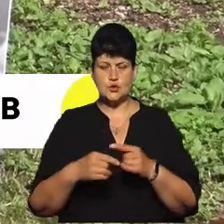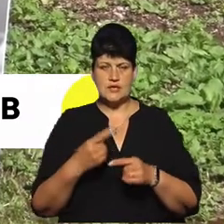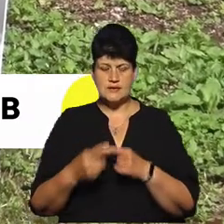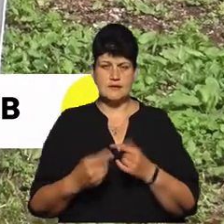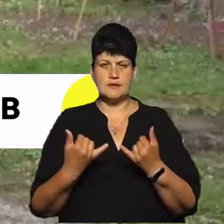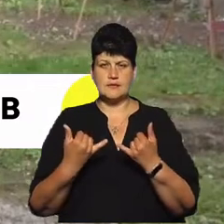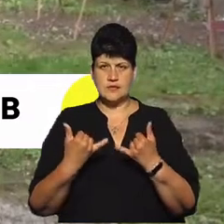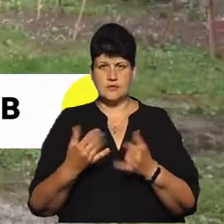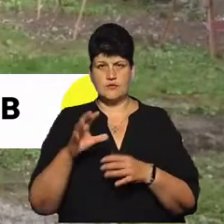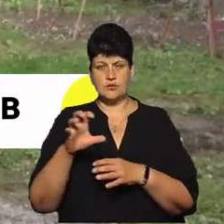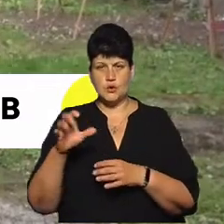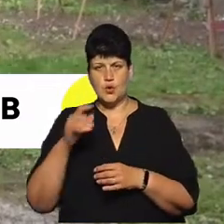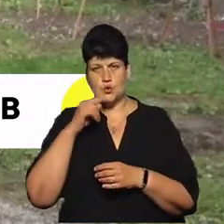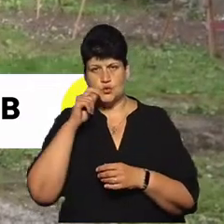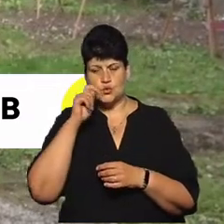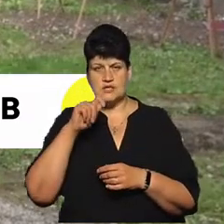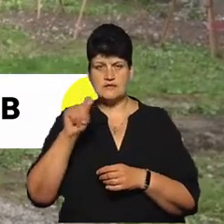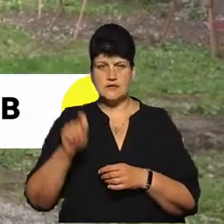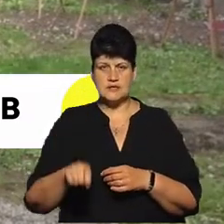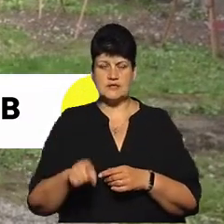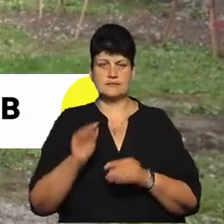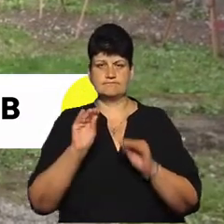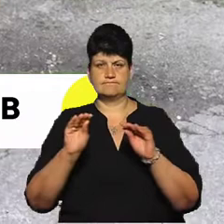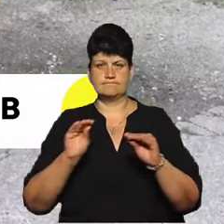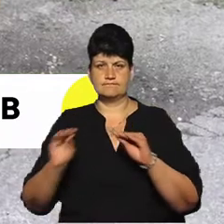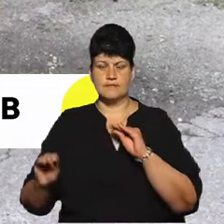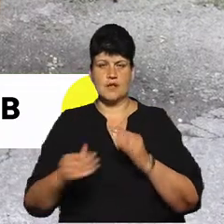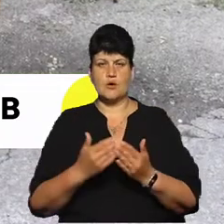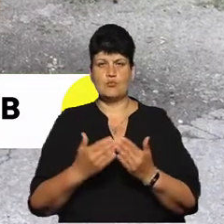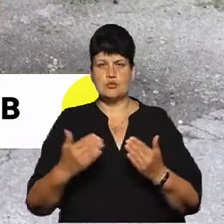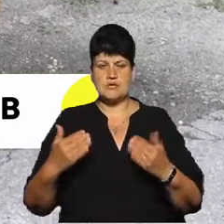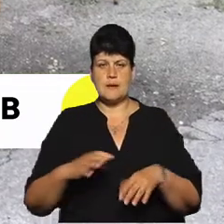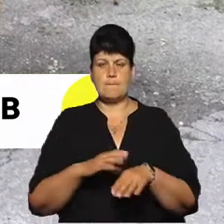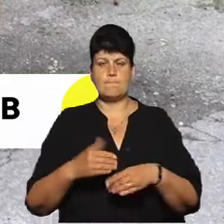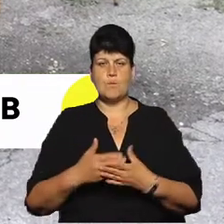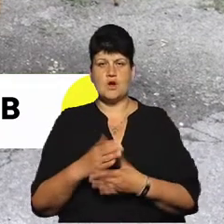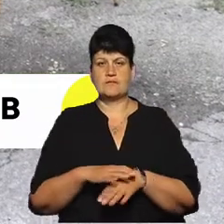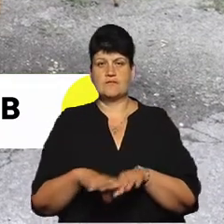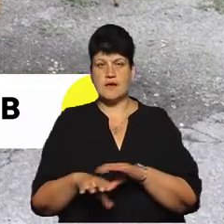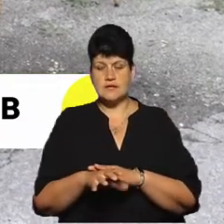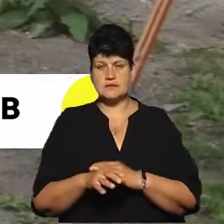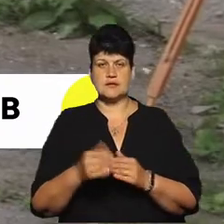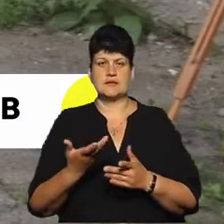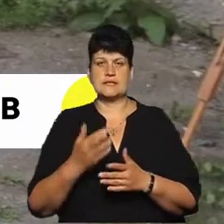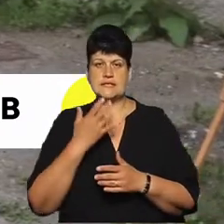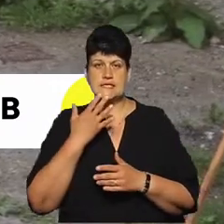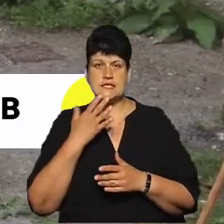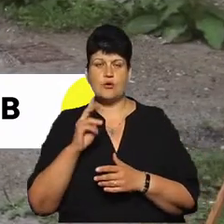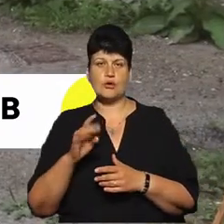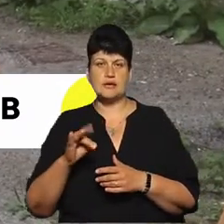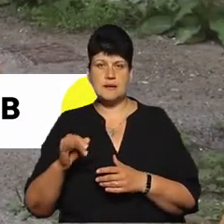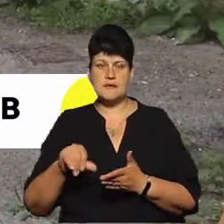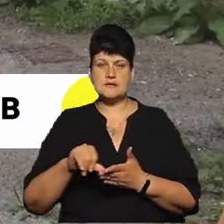бійців російсько-української війни. Стенди розташували у дворі музею політв'язнів. Виставку організував молодіжний націоналістичний конгрес.